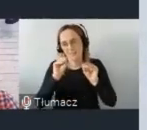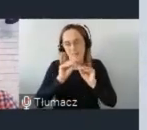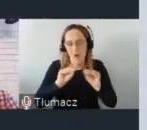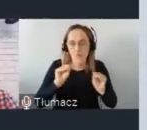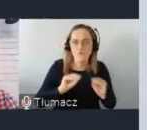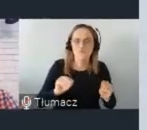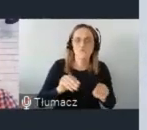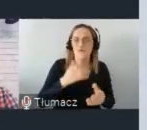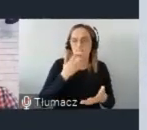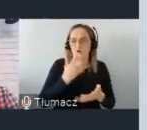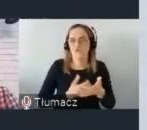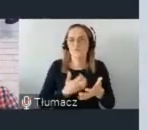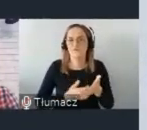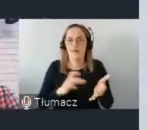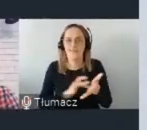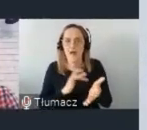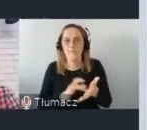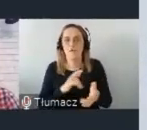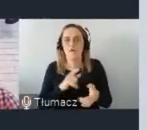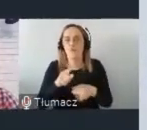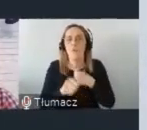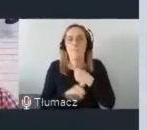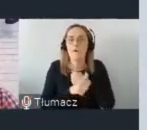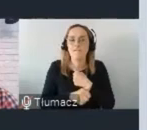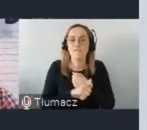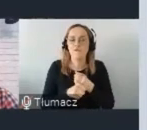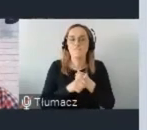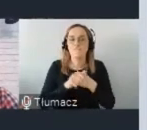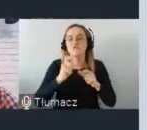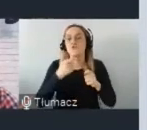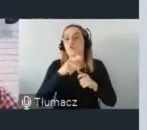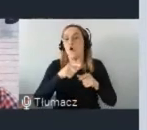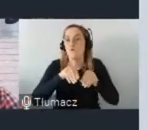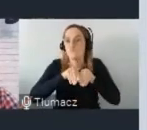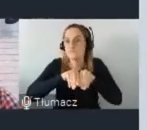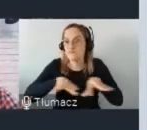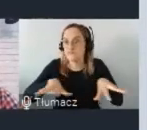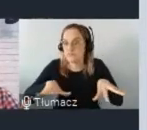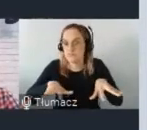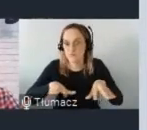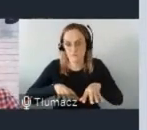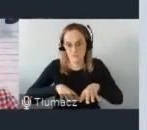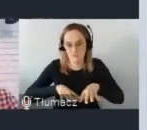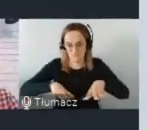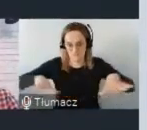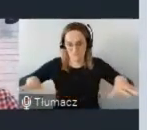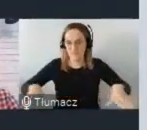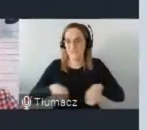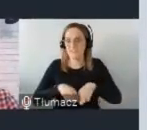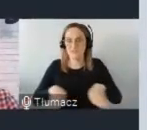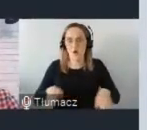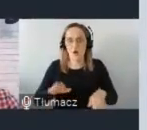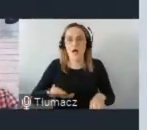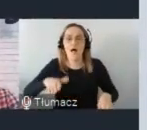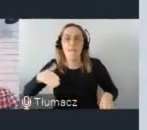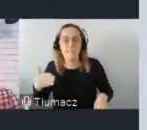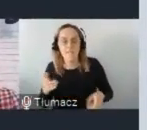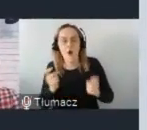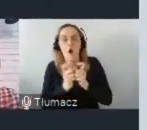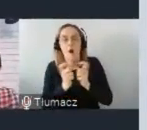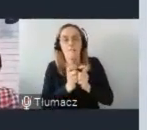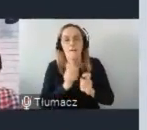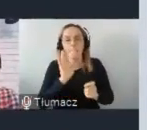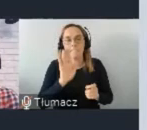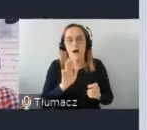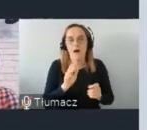korzysta z tabletów, które powodują, że coś się tam rozszerza na stoliku. Obok jest pani po lewej stronie, która wprawdzie ma